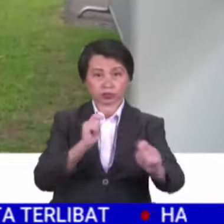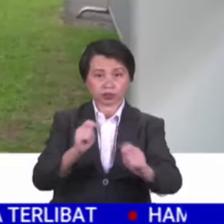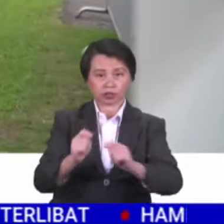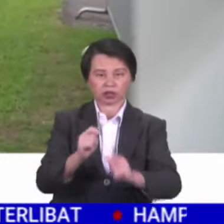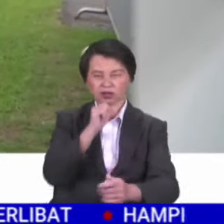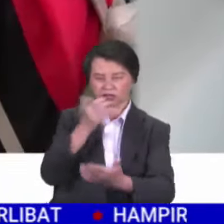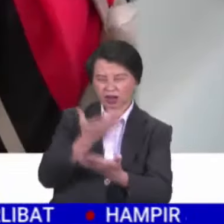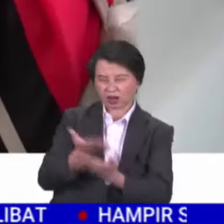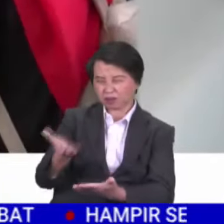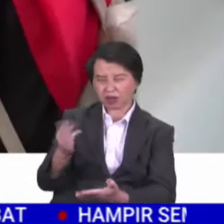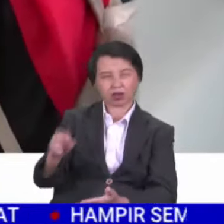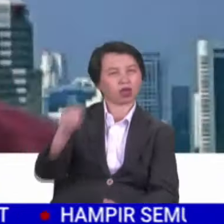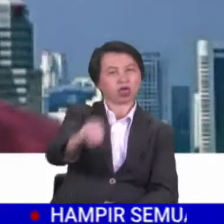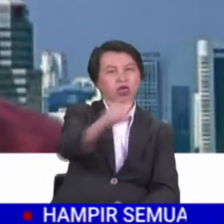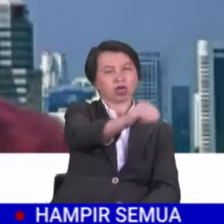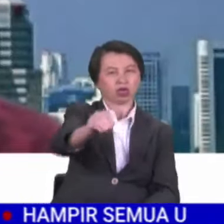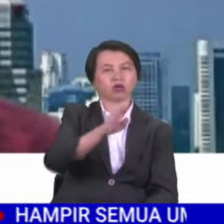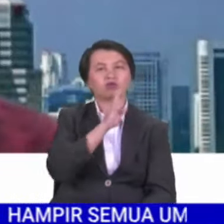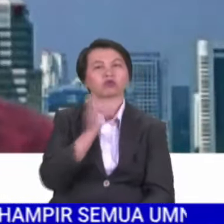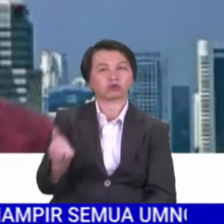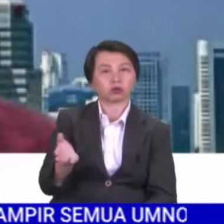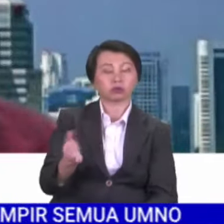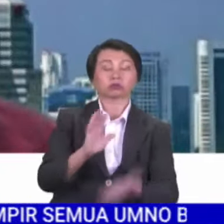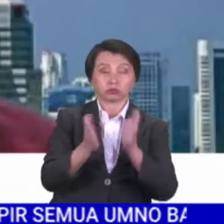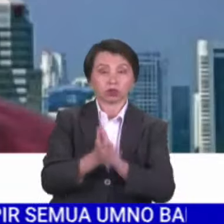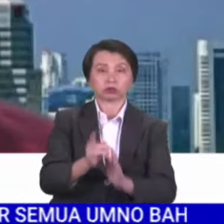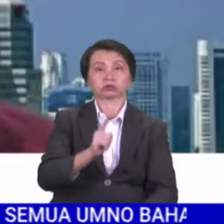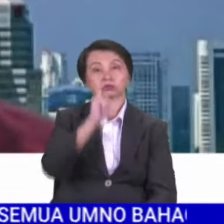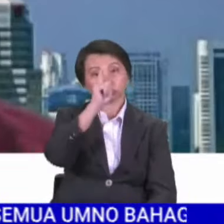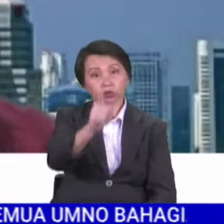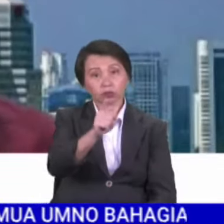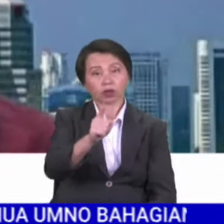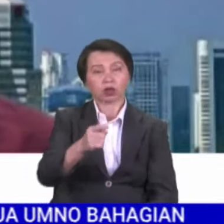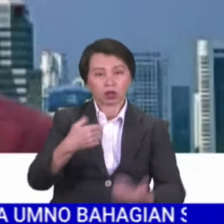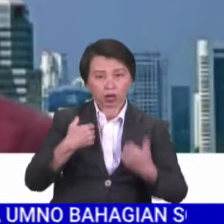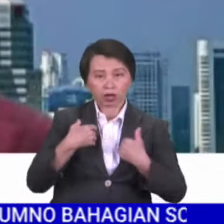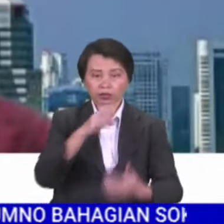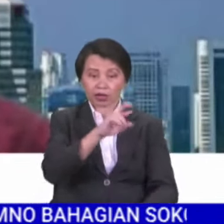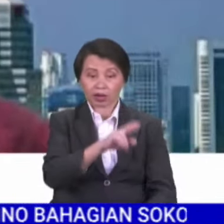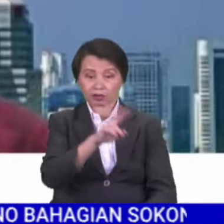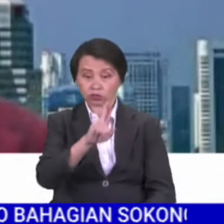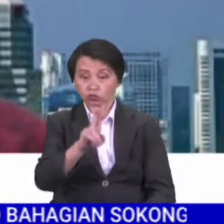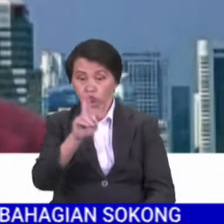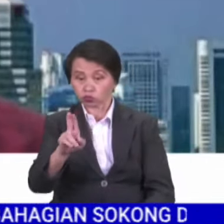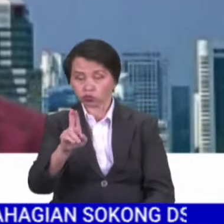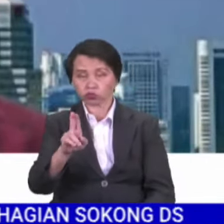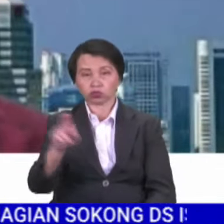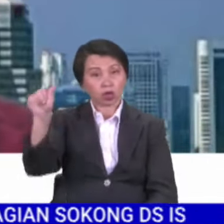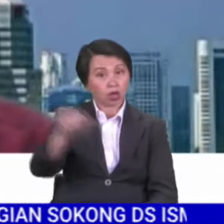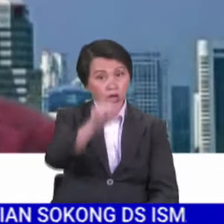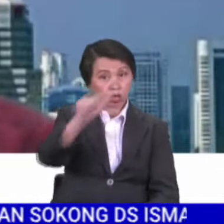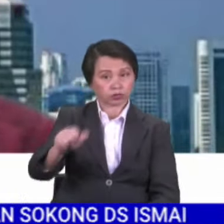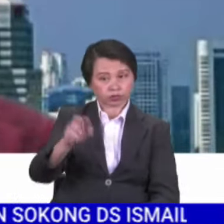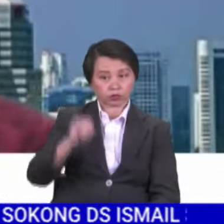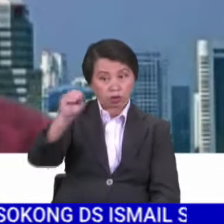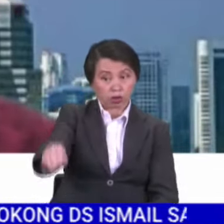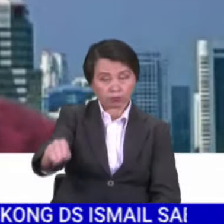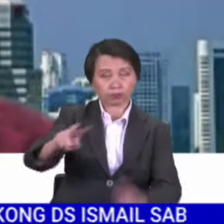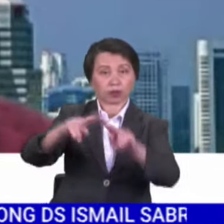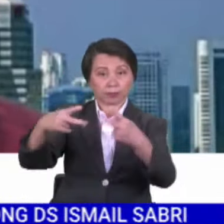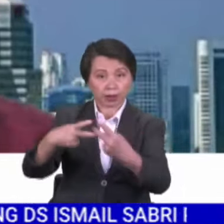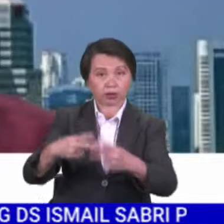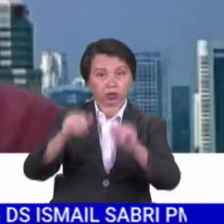tidak sihat dalam politik. Jadi sepatutnya dengan adanya RUU Lompat Parti ini, maka ia